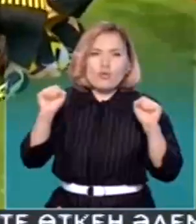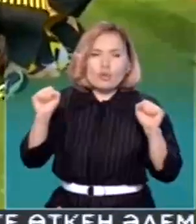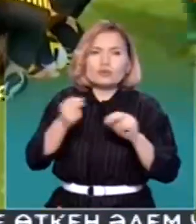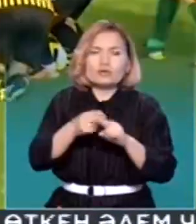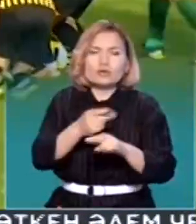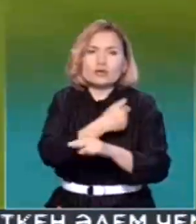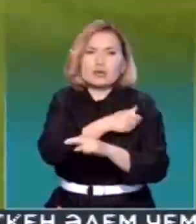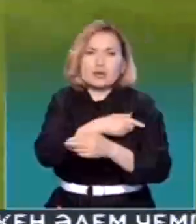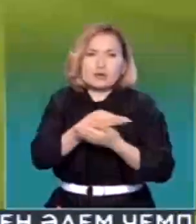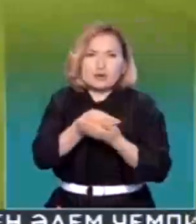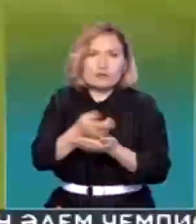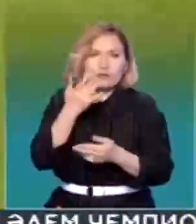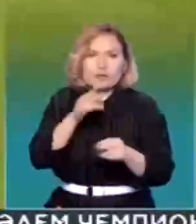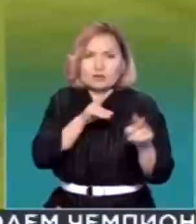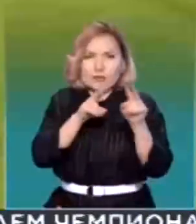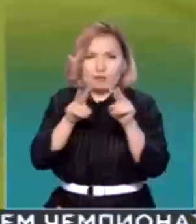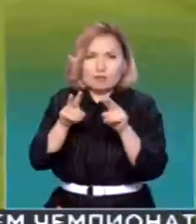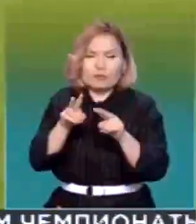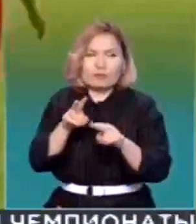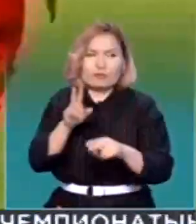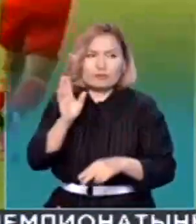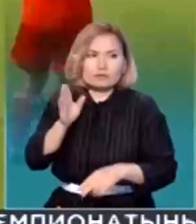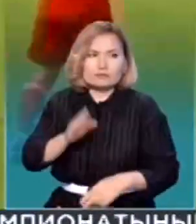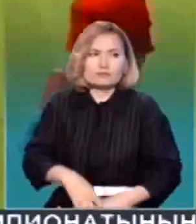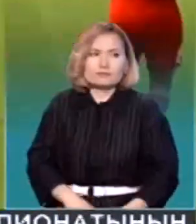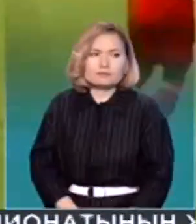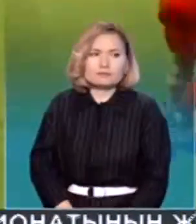дәрігерлер үнемі бақылап отырғанын жазды.